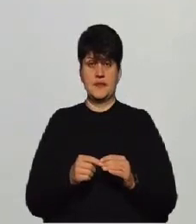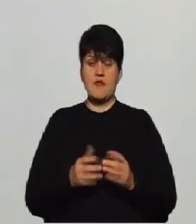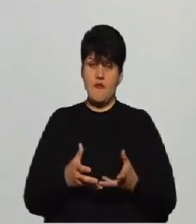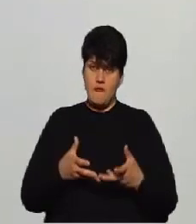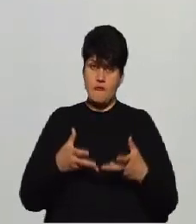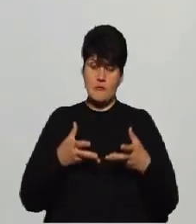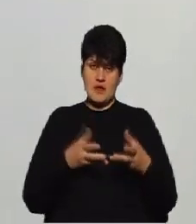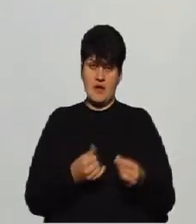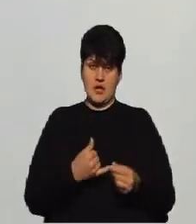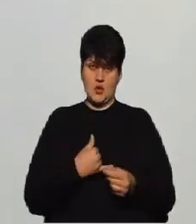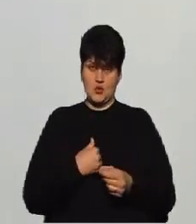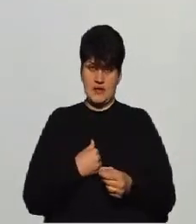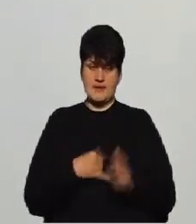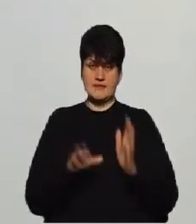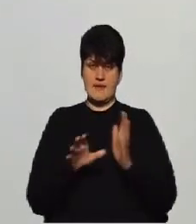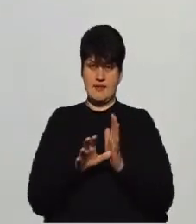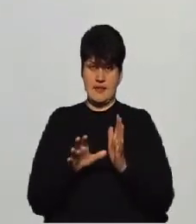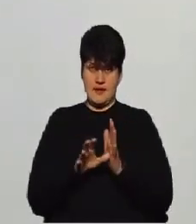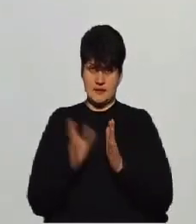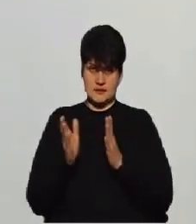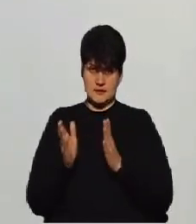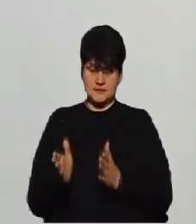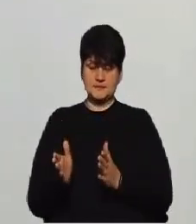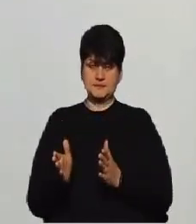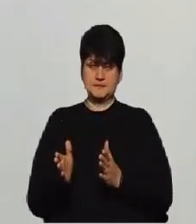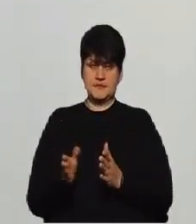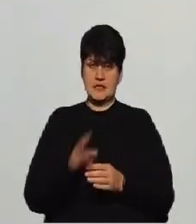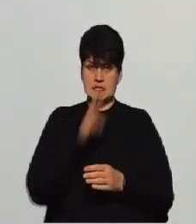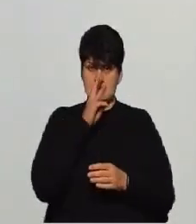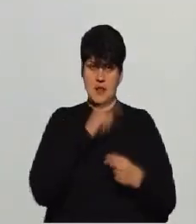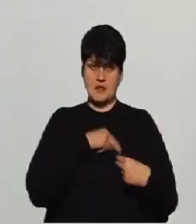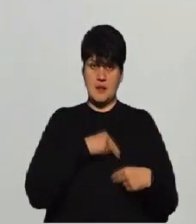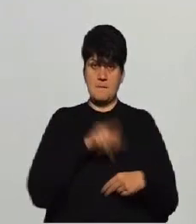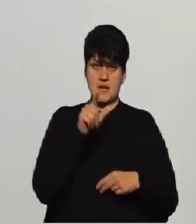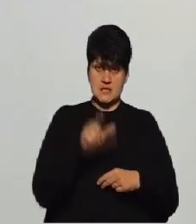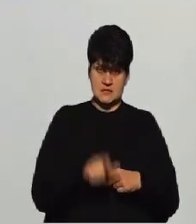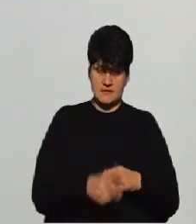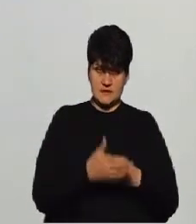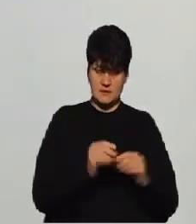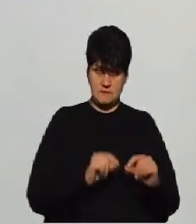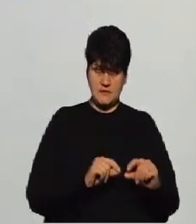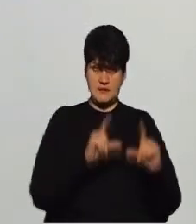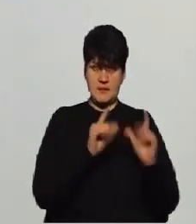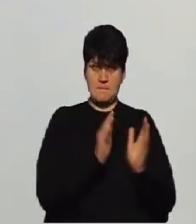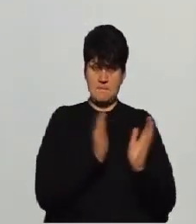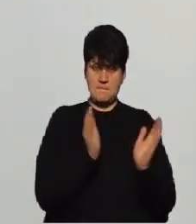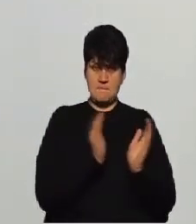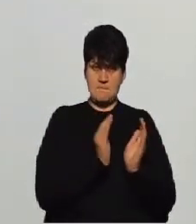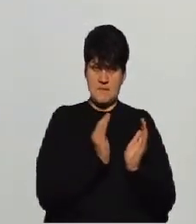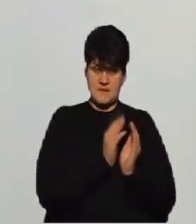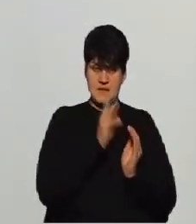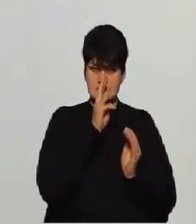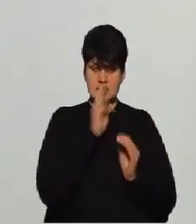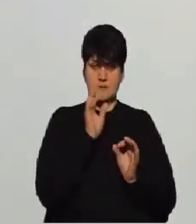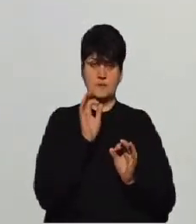нас електроенергія ціни на нього, зарплата працівникам, якщо, наприклад, піднімається мінімальний рівень, так, або так, інфляція в